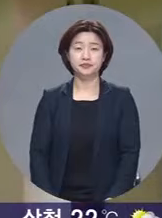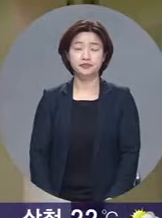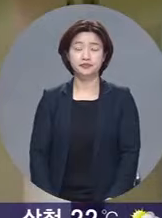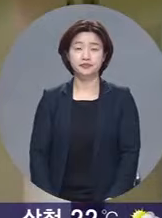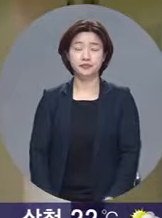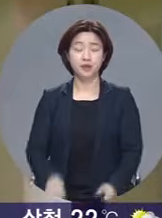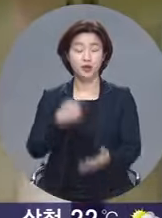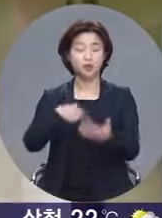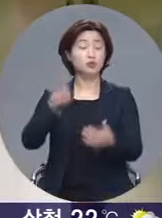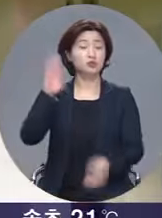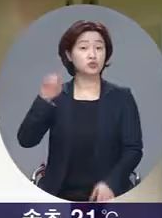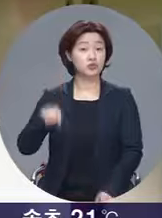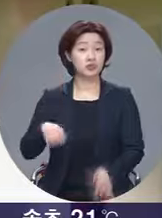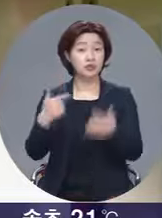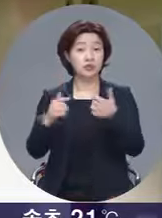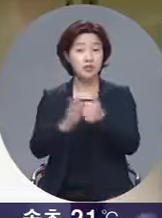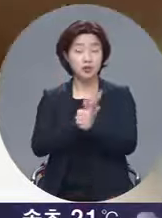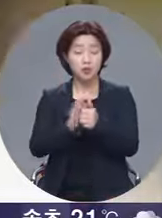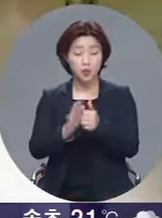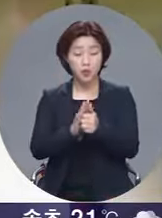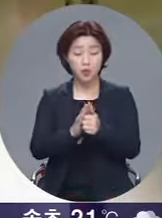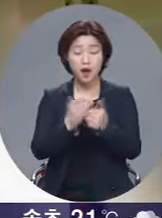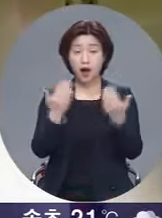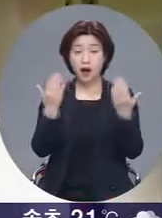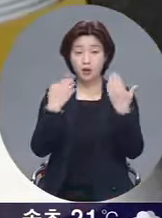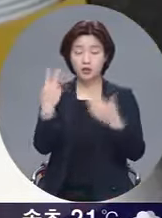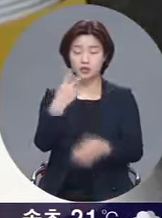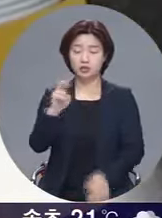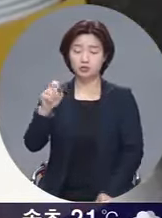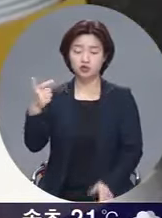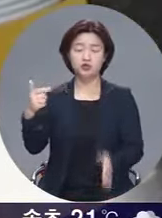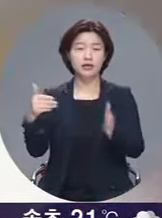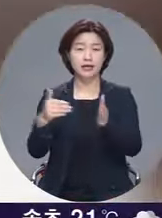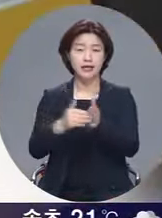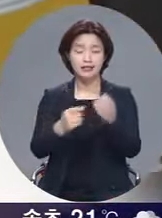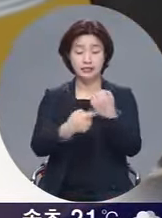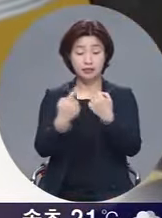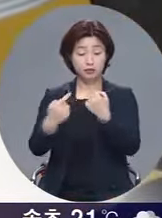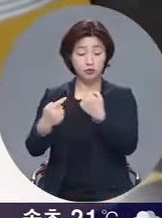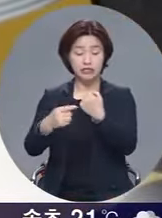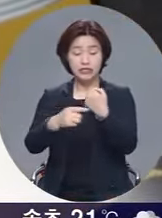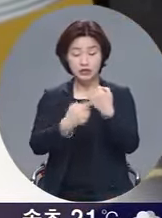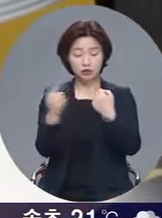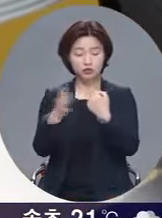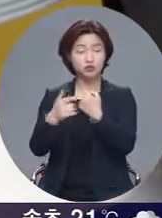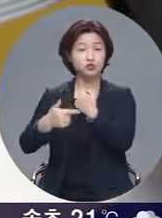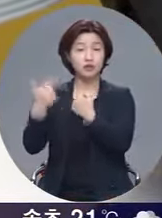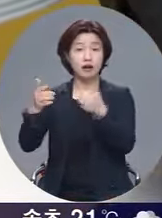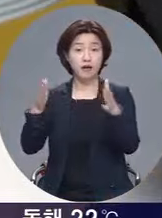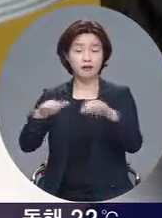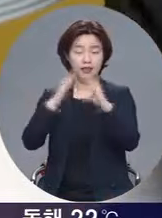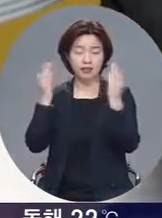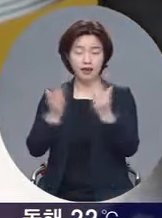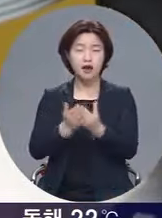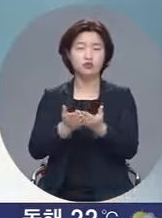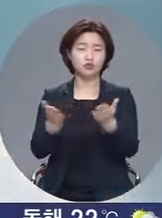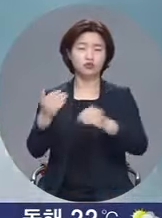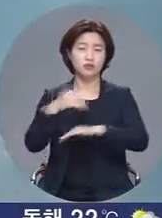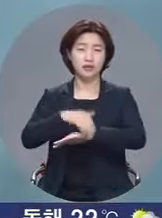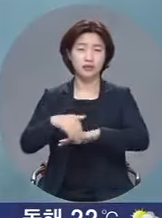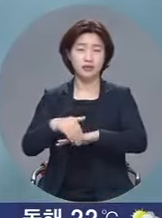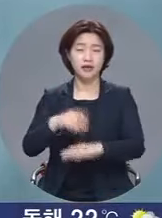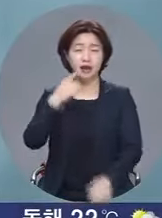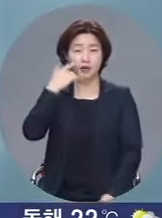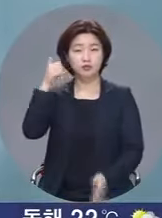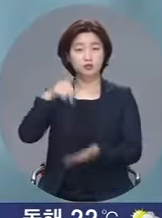가운데 교육부는 늘봄학교 대상을 2026년까지 모든 초등학생으로 확대할 예정입니다. 학부모들은 아이 키우기